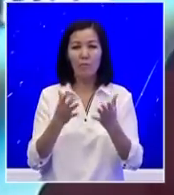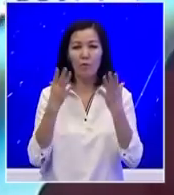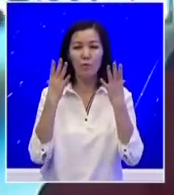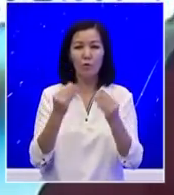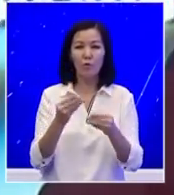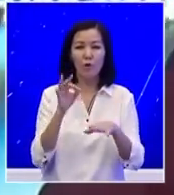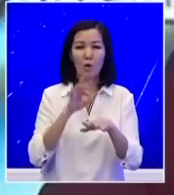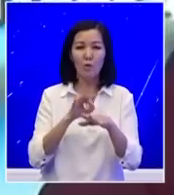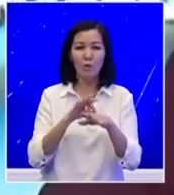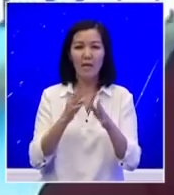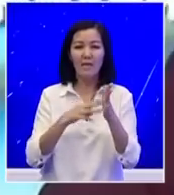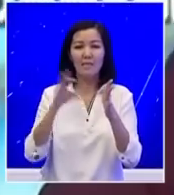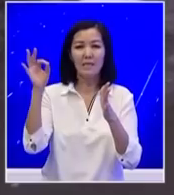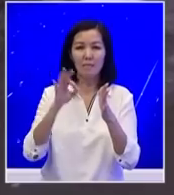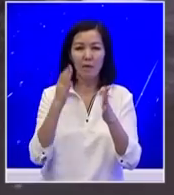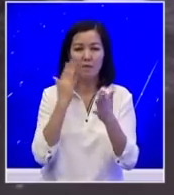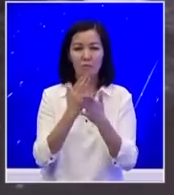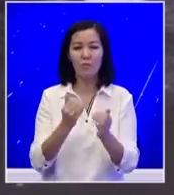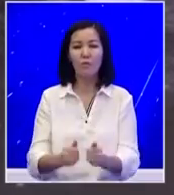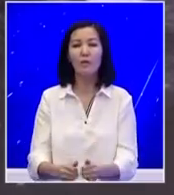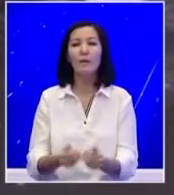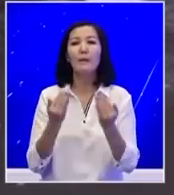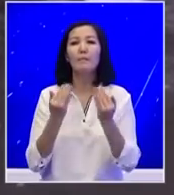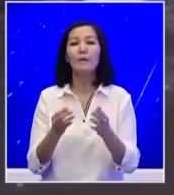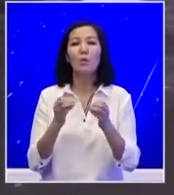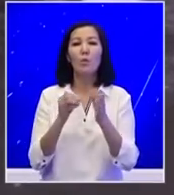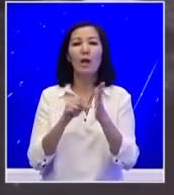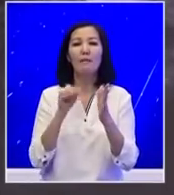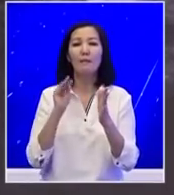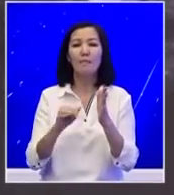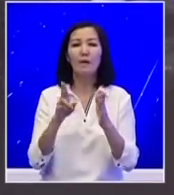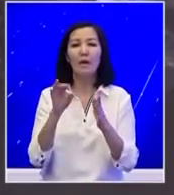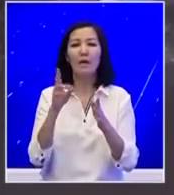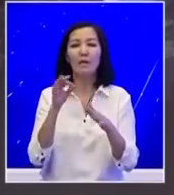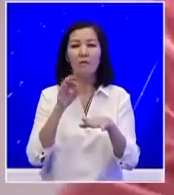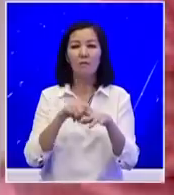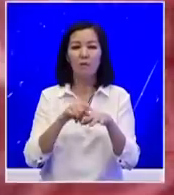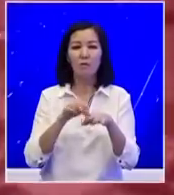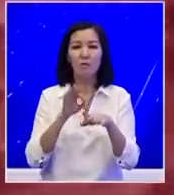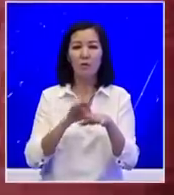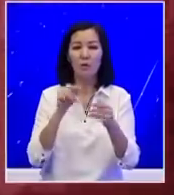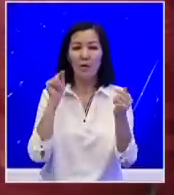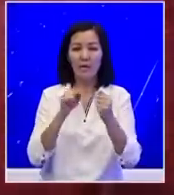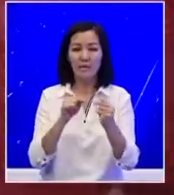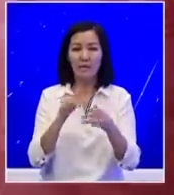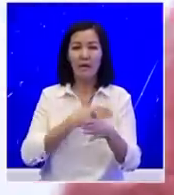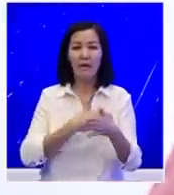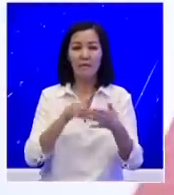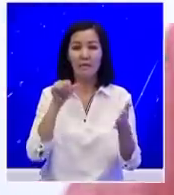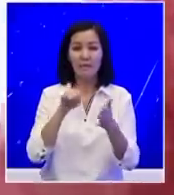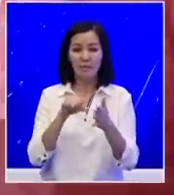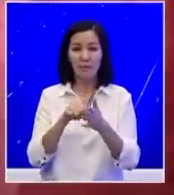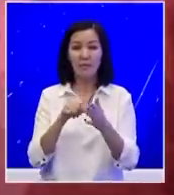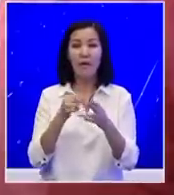осы қарқыны 8%-да құрап отыр. Бүгінде 16000-нан астам дәрігер коронавирустық инфекциямен күресуге атсалысып жатыр.